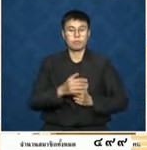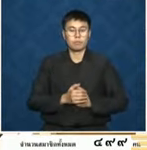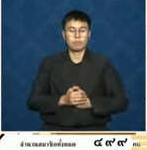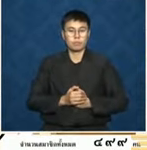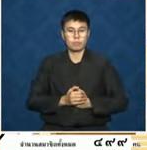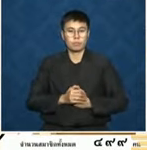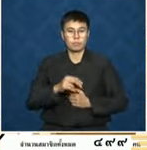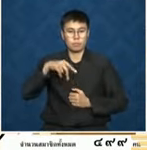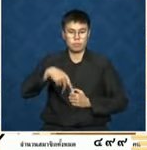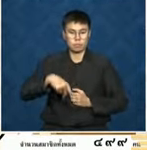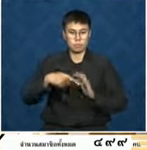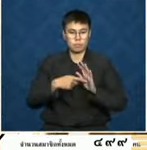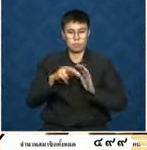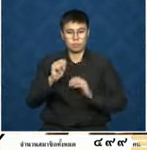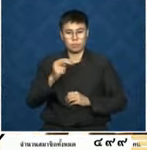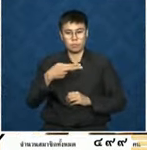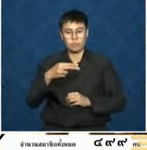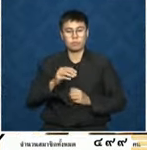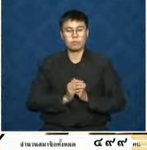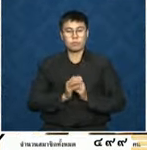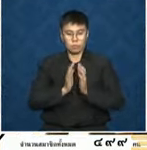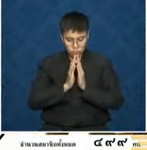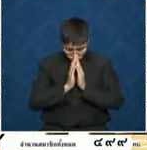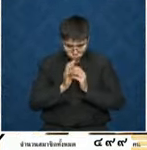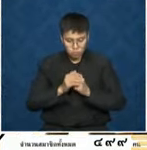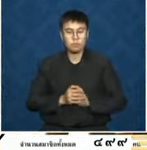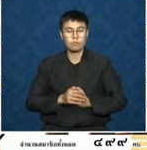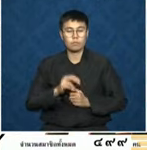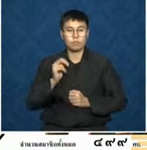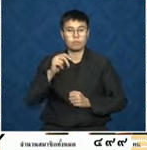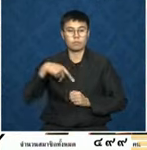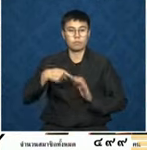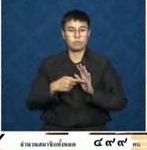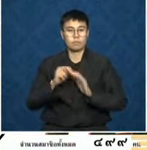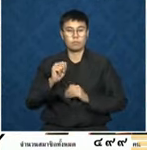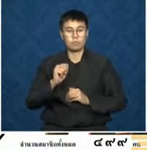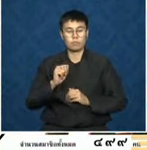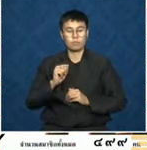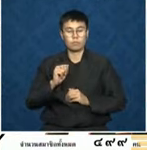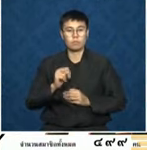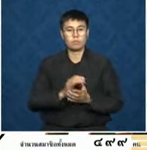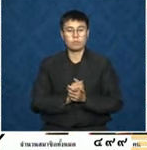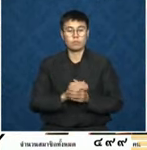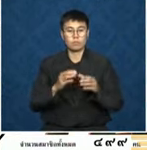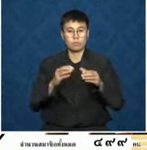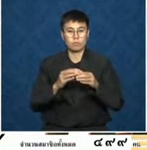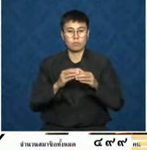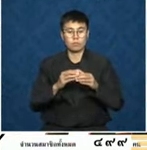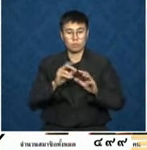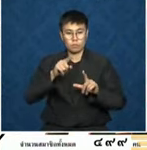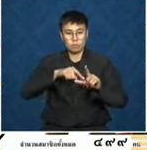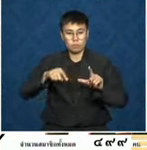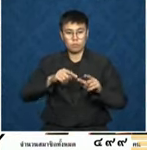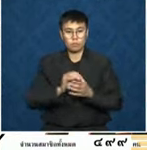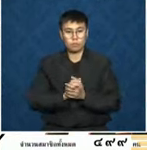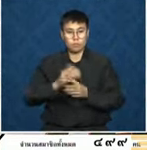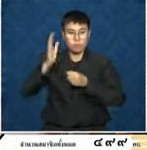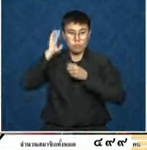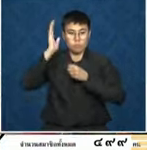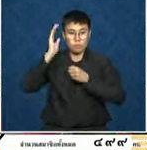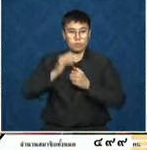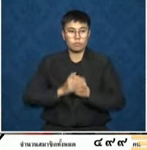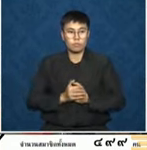ครับ เรียนท่านประธานครับผมพันทินผู้แทนราษฎรกรุงเทพมหานครเขตคลองเตยพัฒนาพรรคก้าวไกลครับก็ขอร่วมอภิปรายในย